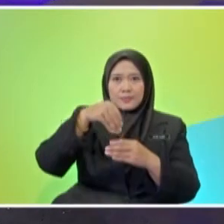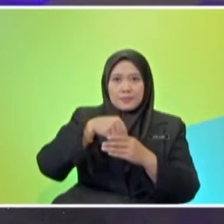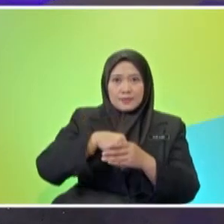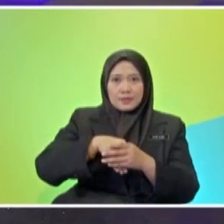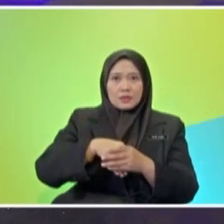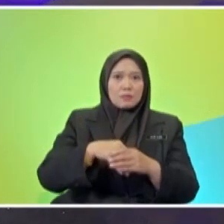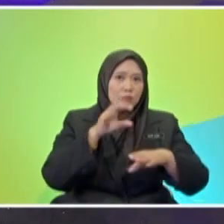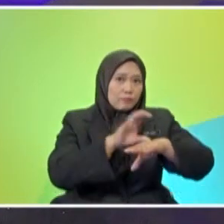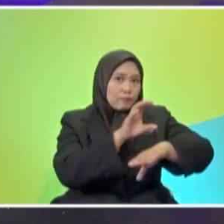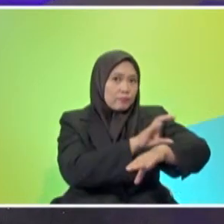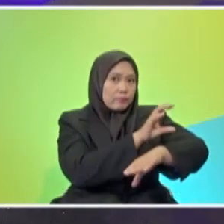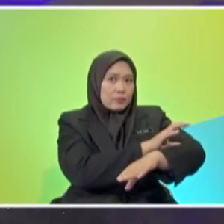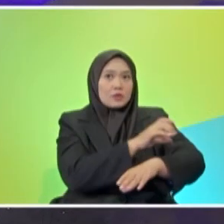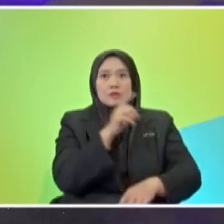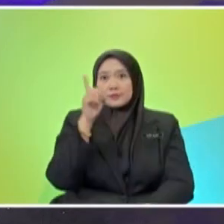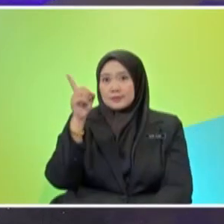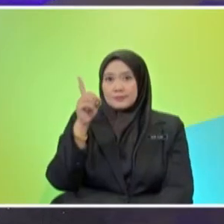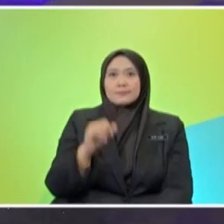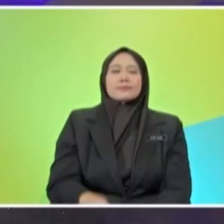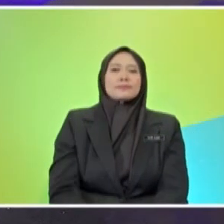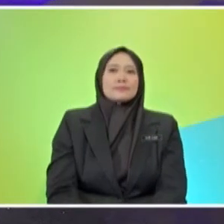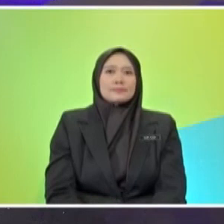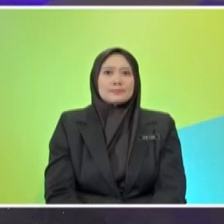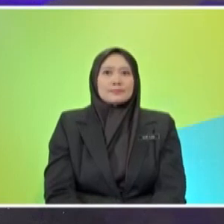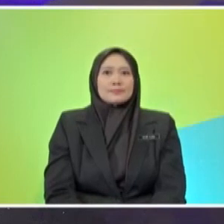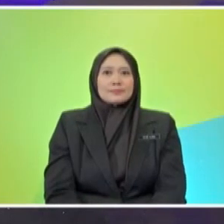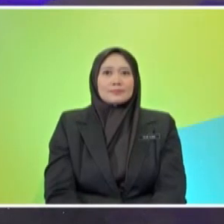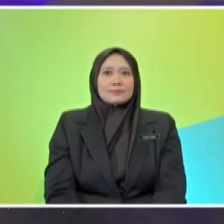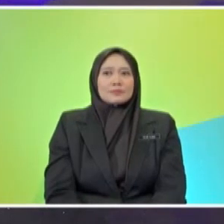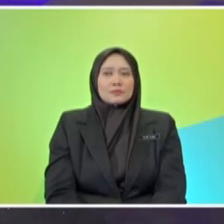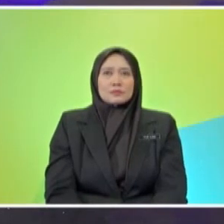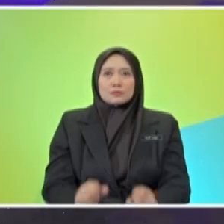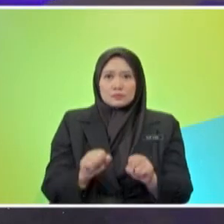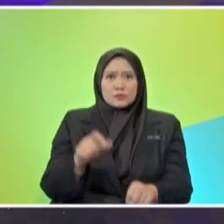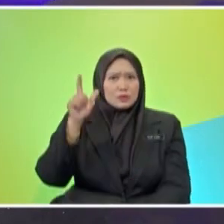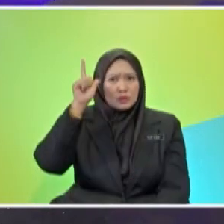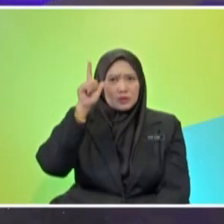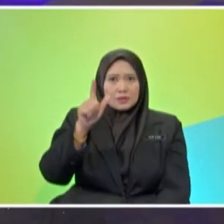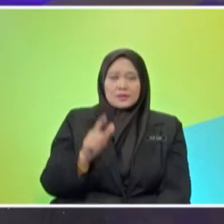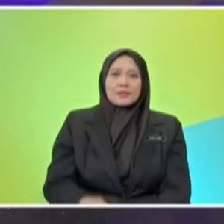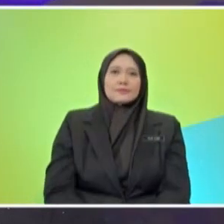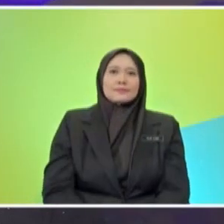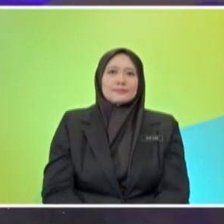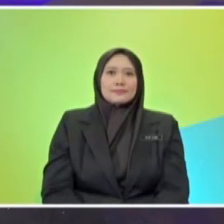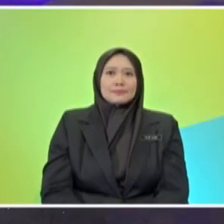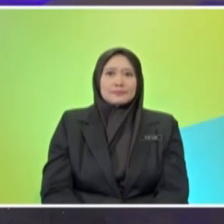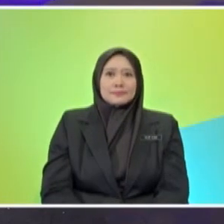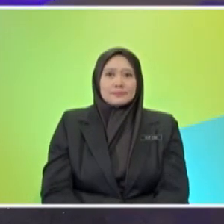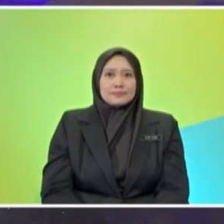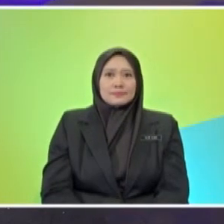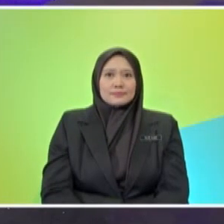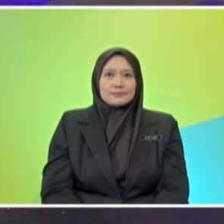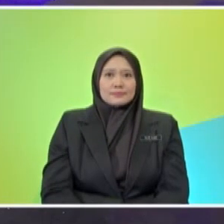sebenar. Okey. So kalau Irfan tengok di sini, ini M-Block yang sebenar ya. Okey. Kalau Irfan tengok di sini, so di